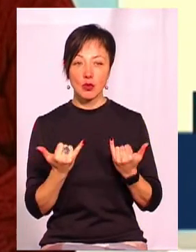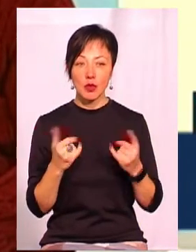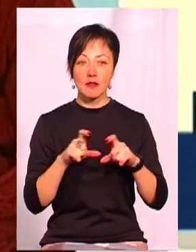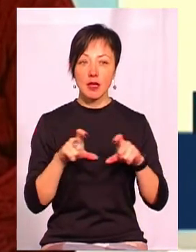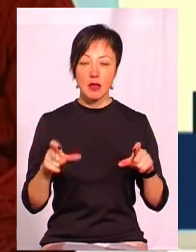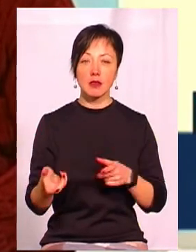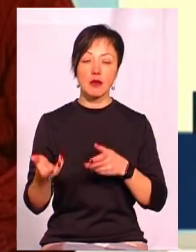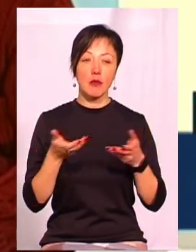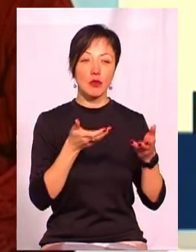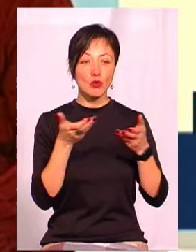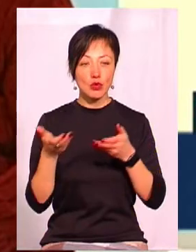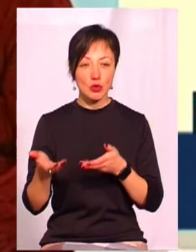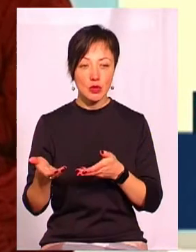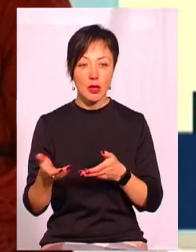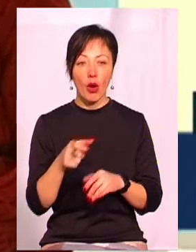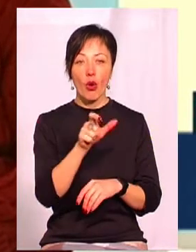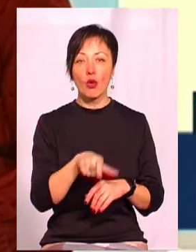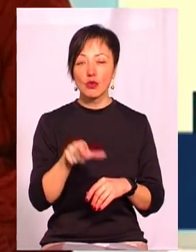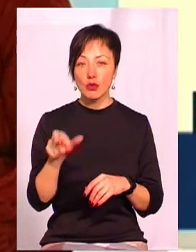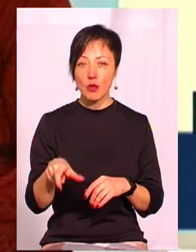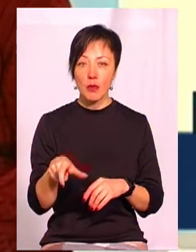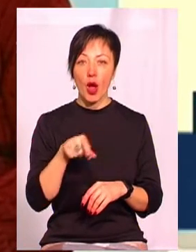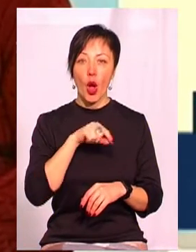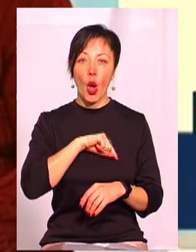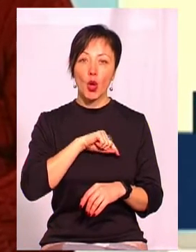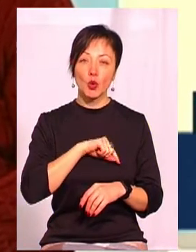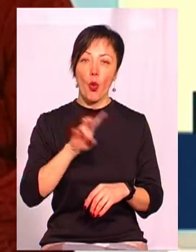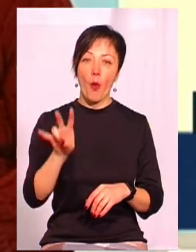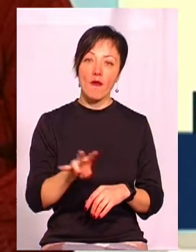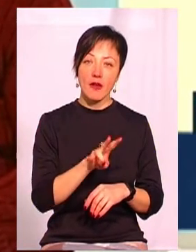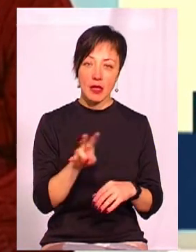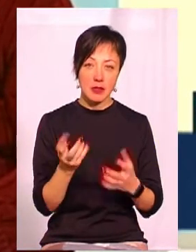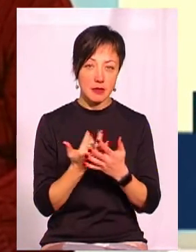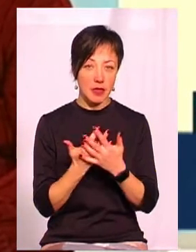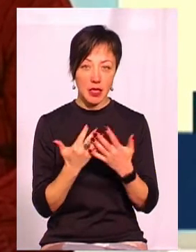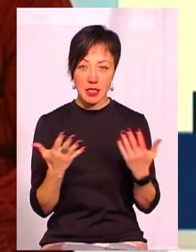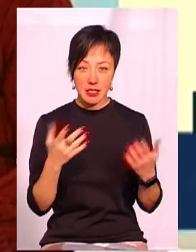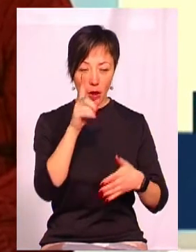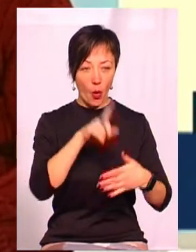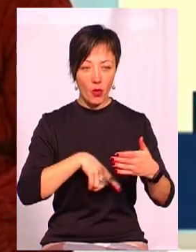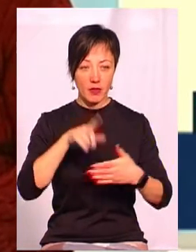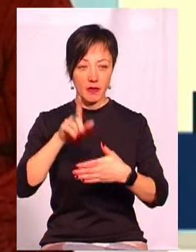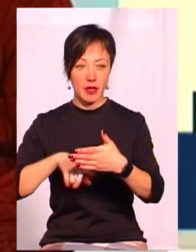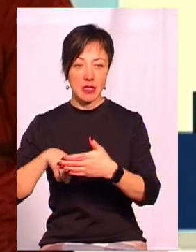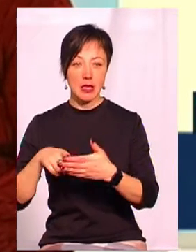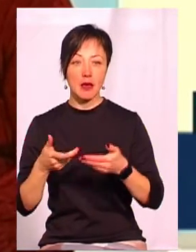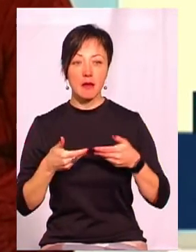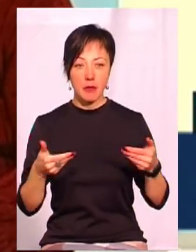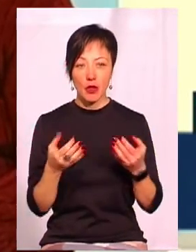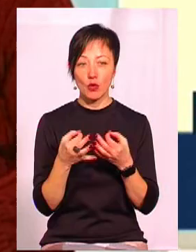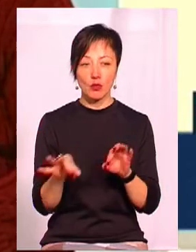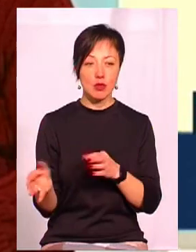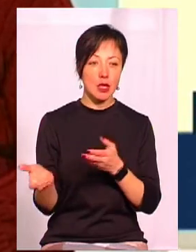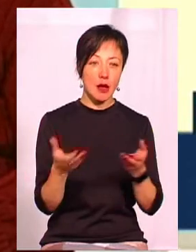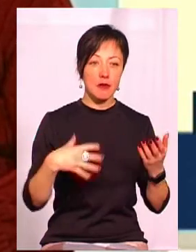в заклад запрошуються особи духовенства різних конфесій. Ми